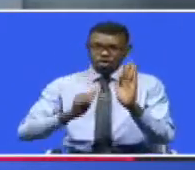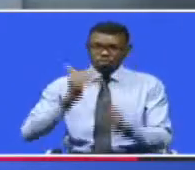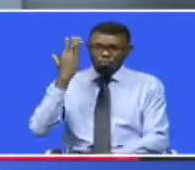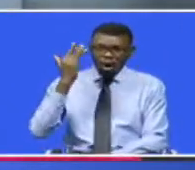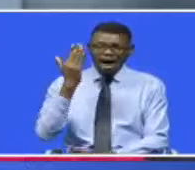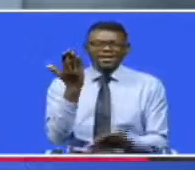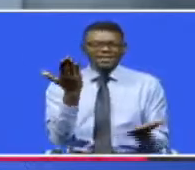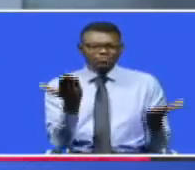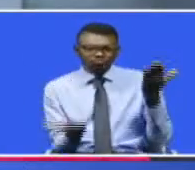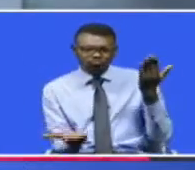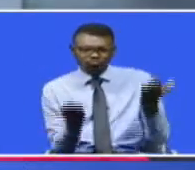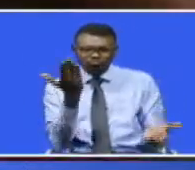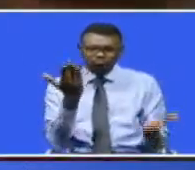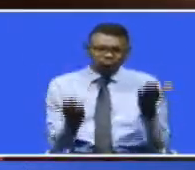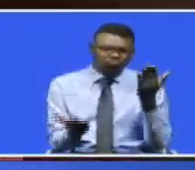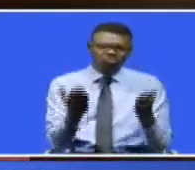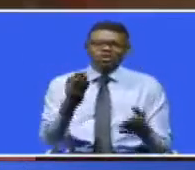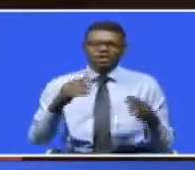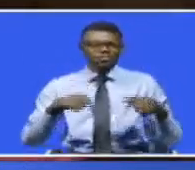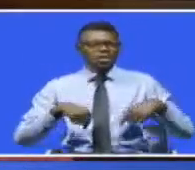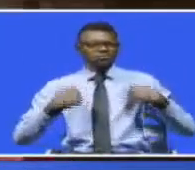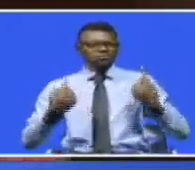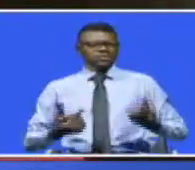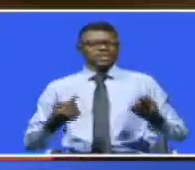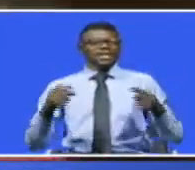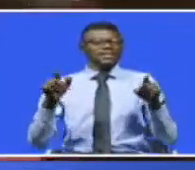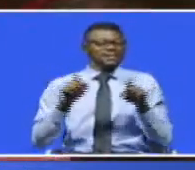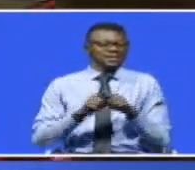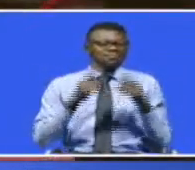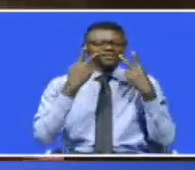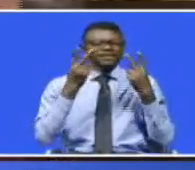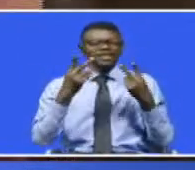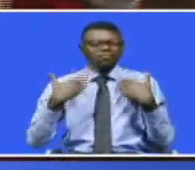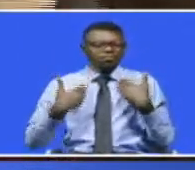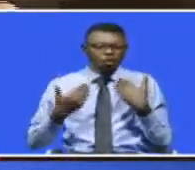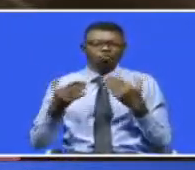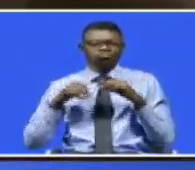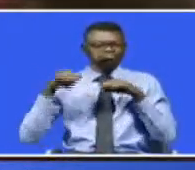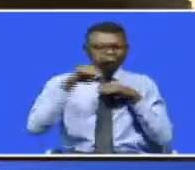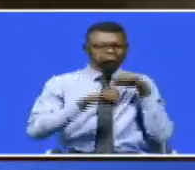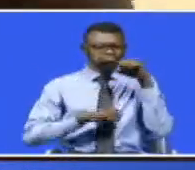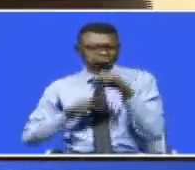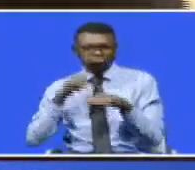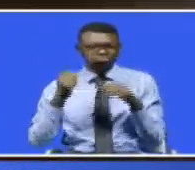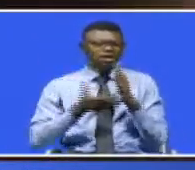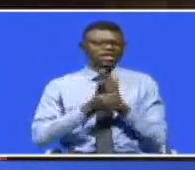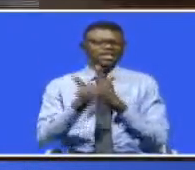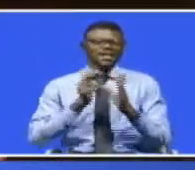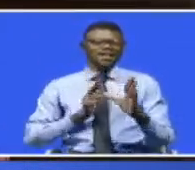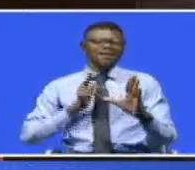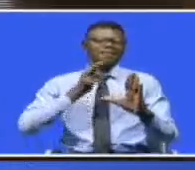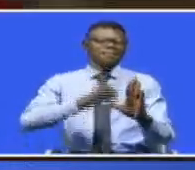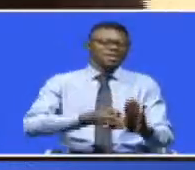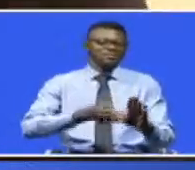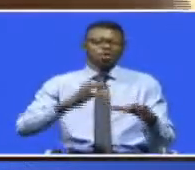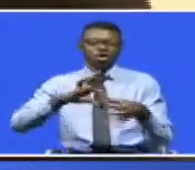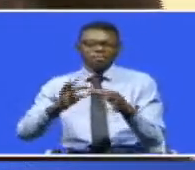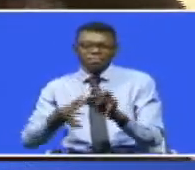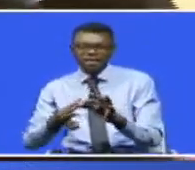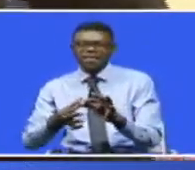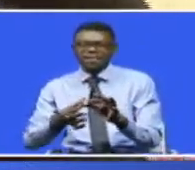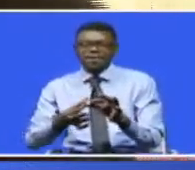kunoa makali kwa wale mabondia ambao wamefuzu kuenda kwa mashindano ya Olimpiki. Naweza kuambia Wakenya wenzangu